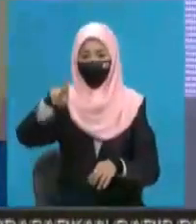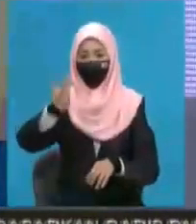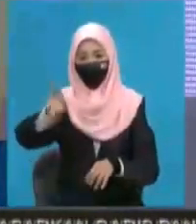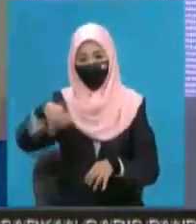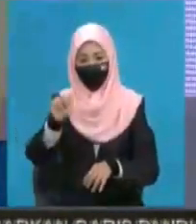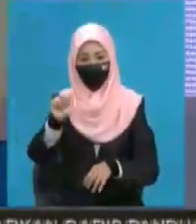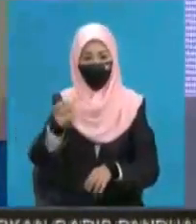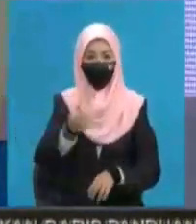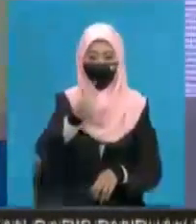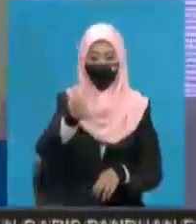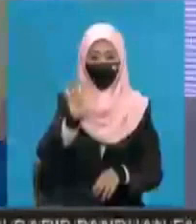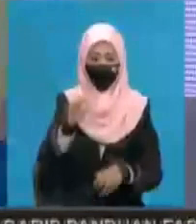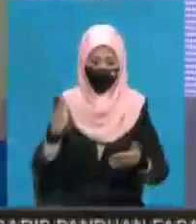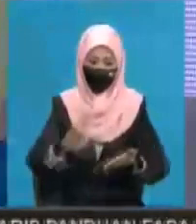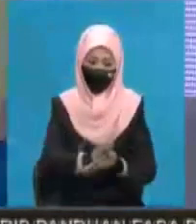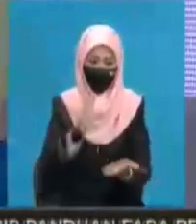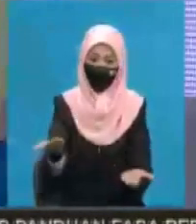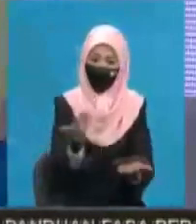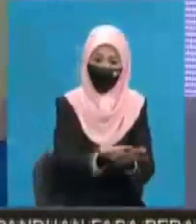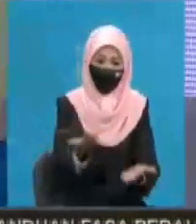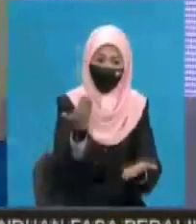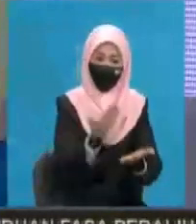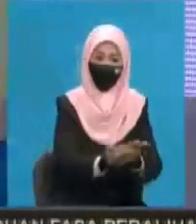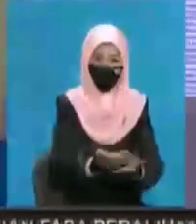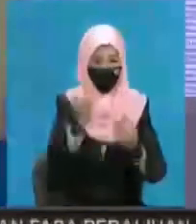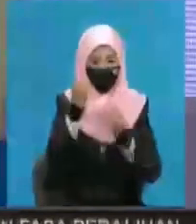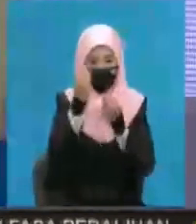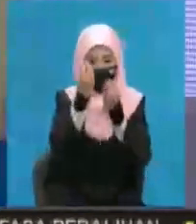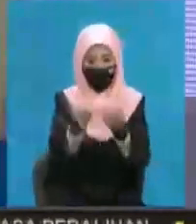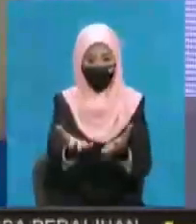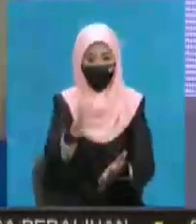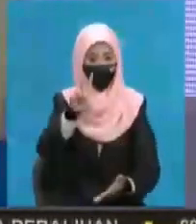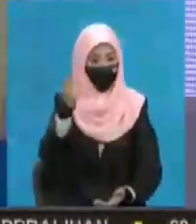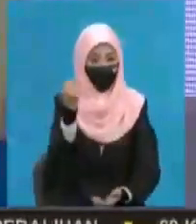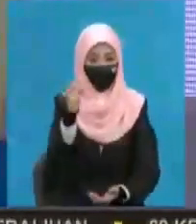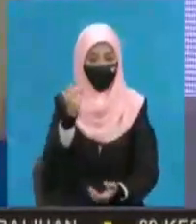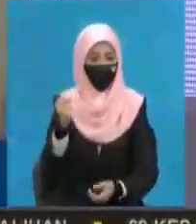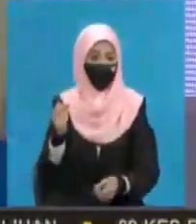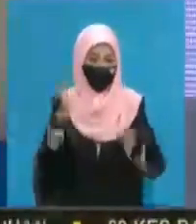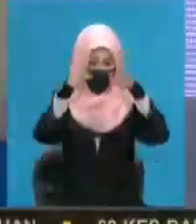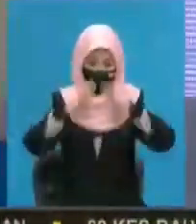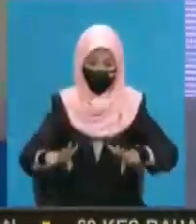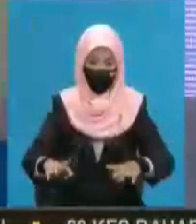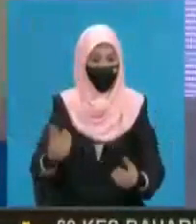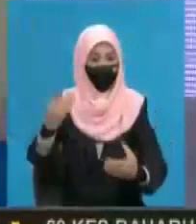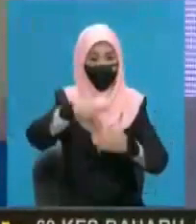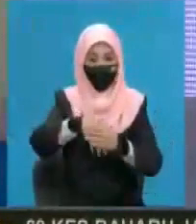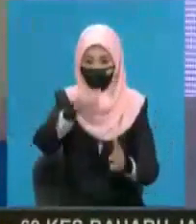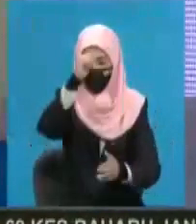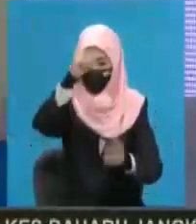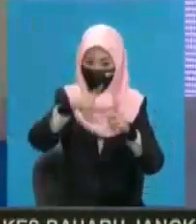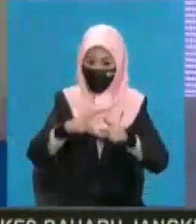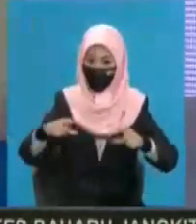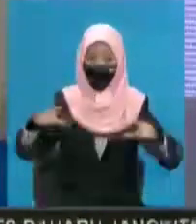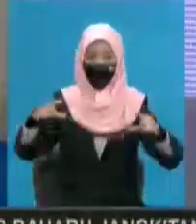39 kertas kerja teknik akan disampaikan oleh para Spike dari 10 negara ASEAN termasuk India jepun dan